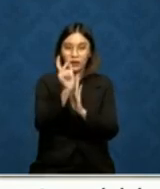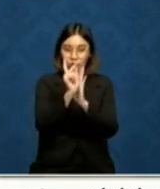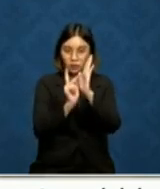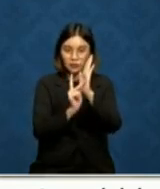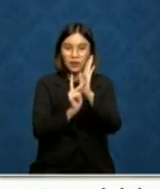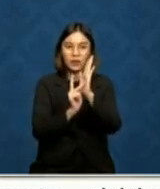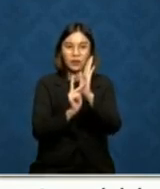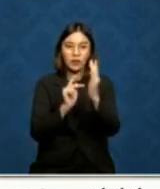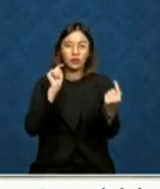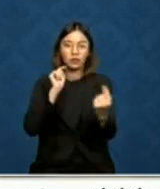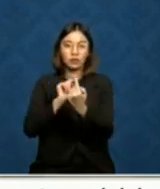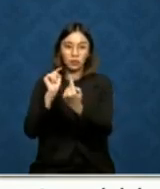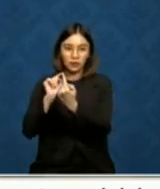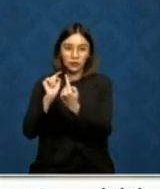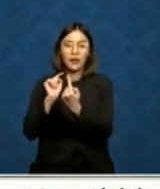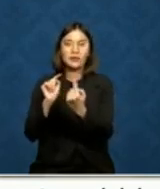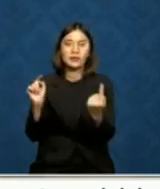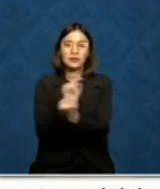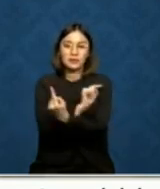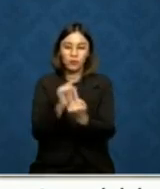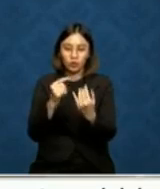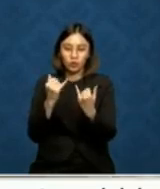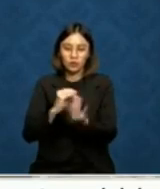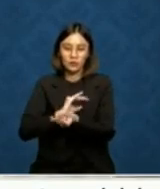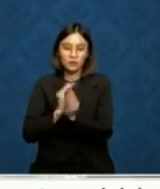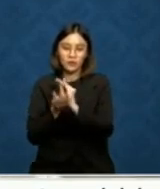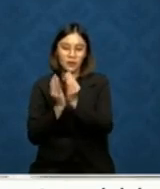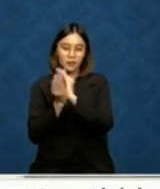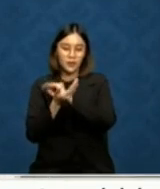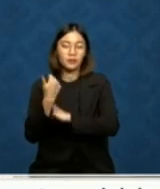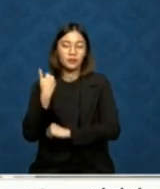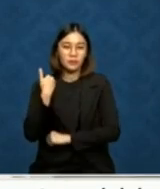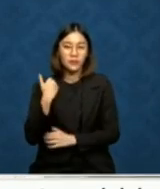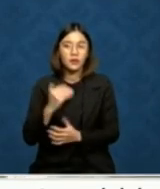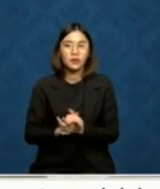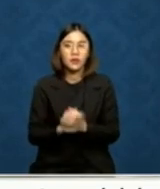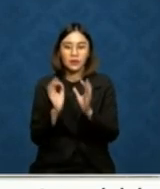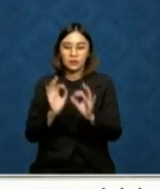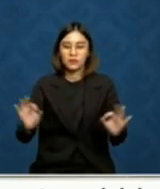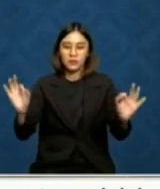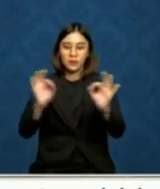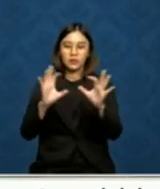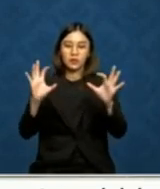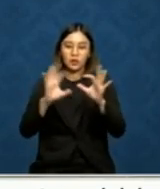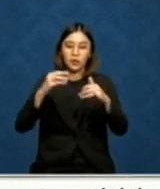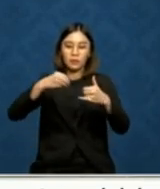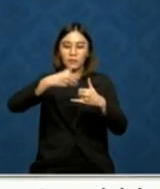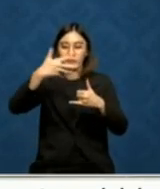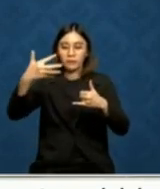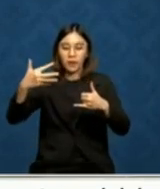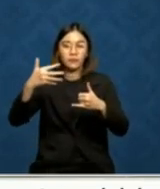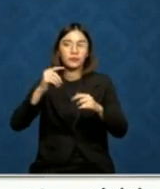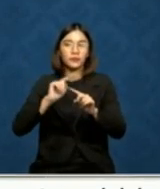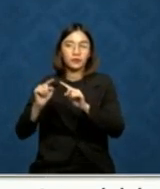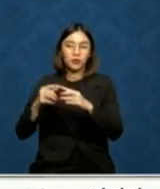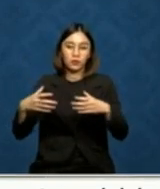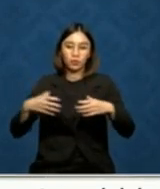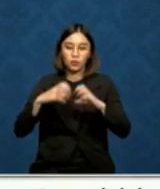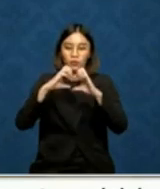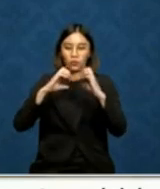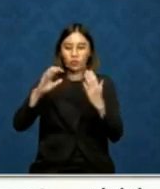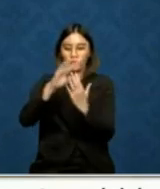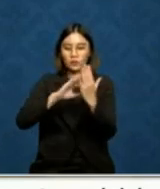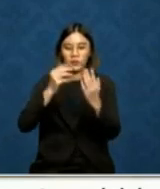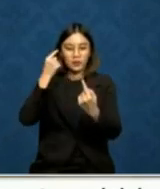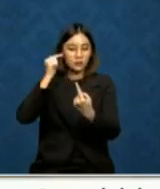ายให้สอดคล้องกับสภาพสังคมที่เปลี่ยนแปลงไปในปัจจุบันโดยเฉพาะเรื่องความหลากหลายทางเพศที่พรรคภูมิใจไ